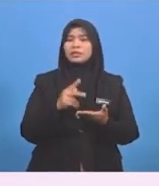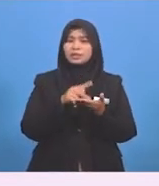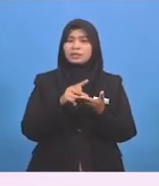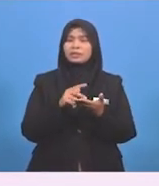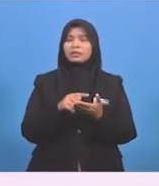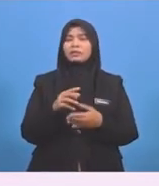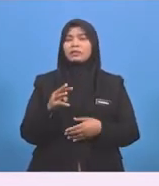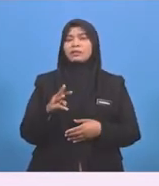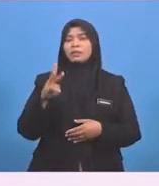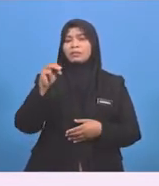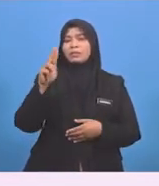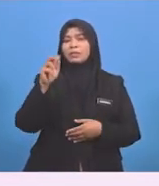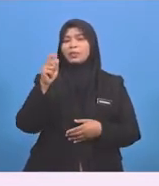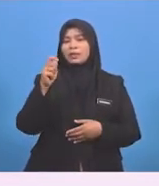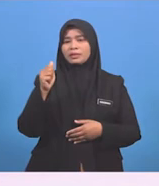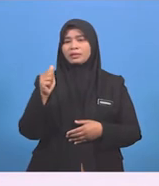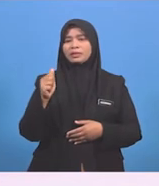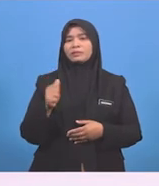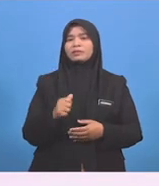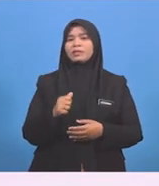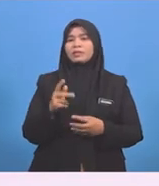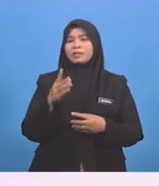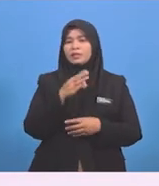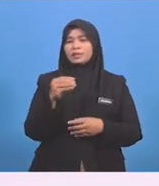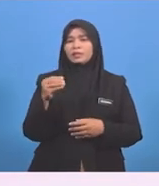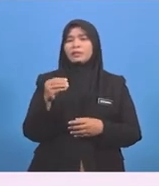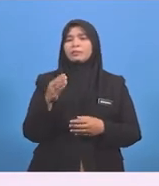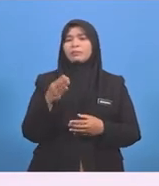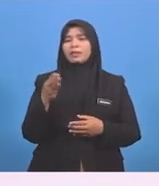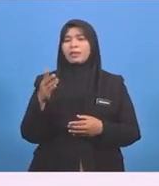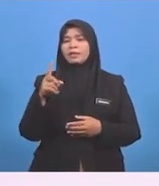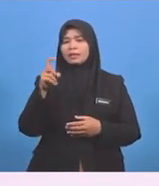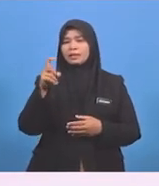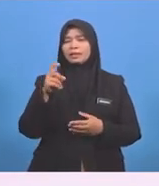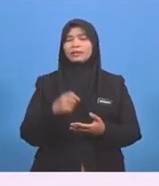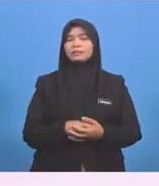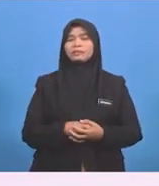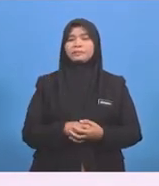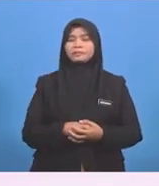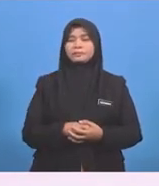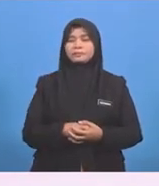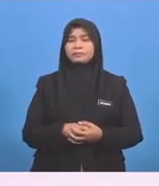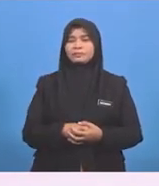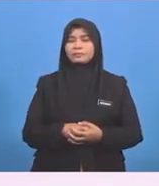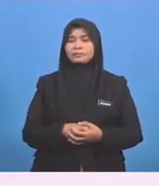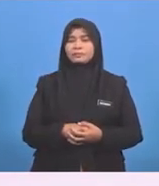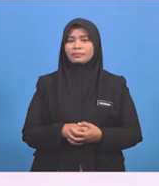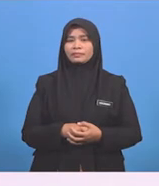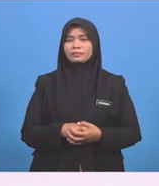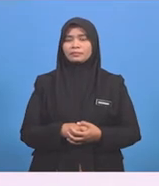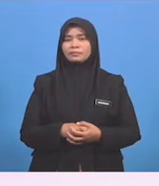Hitungkan muatan haba pendam tentu penguapan dan pelakuran bahan X.